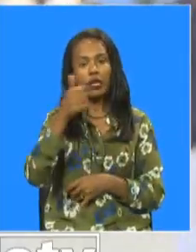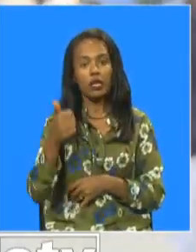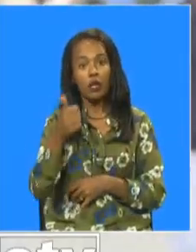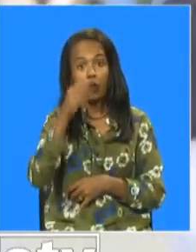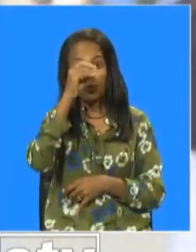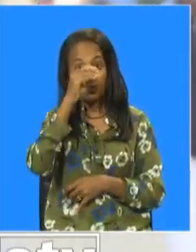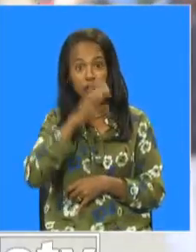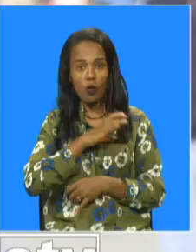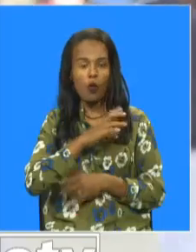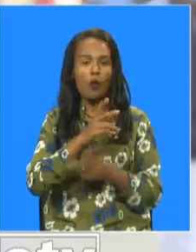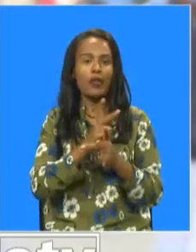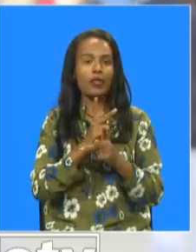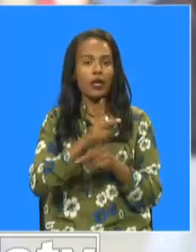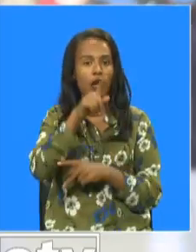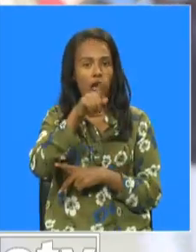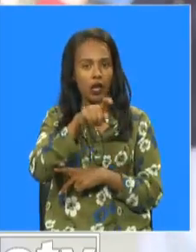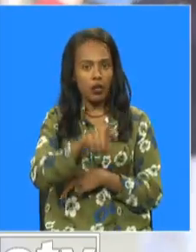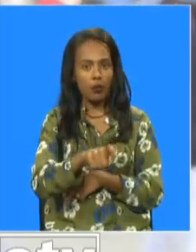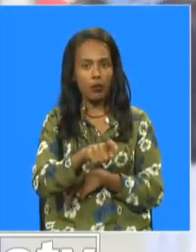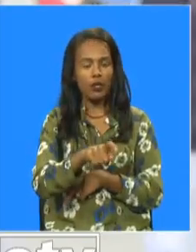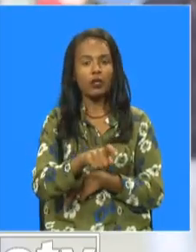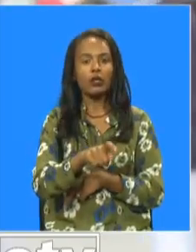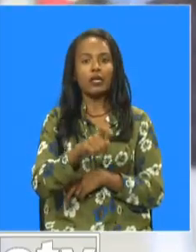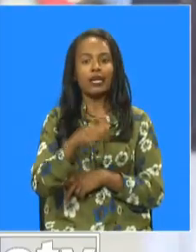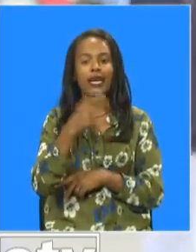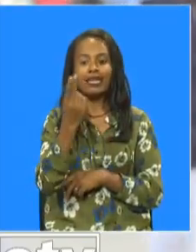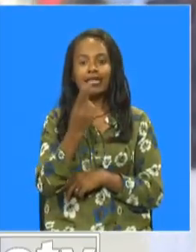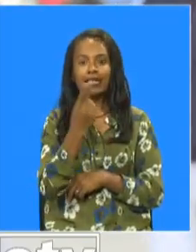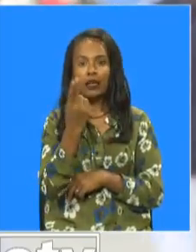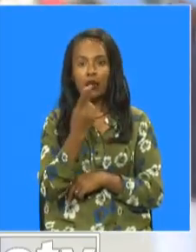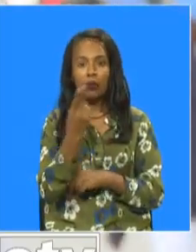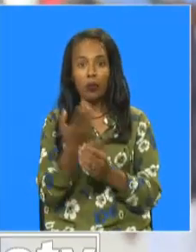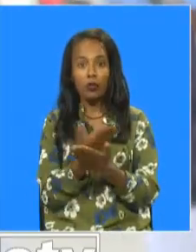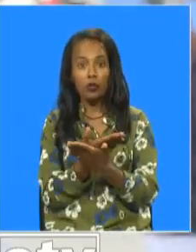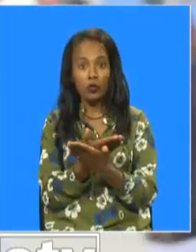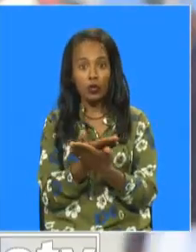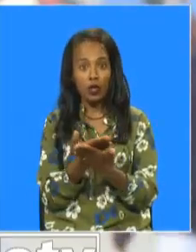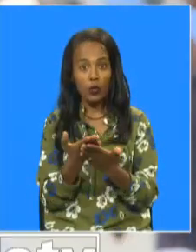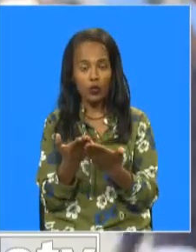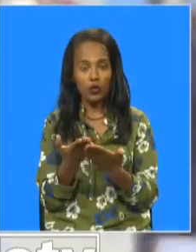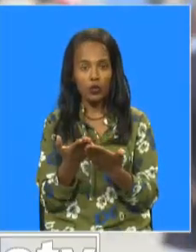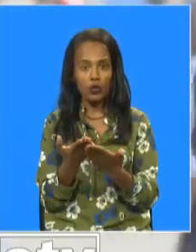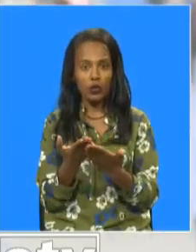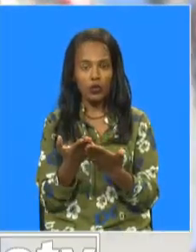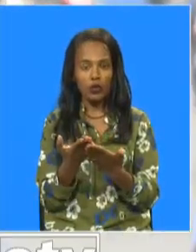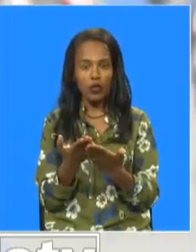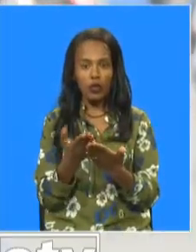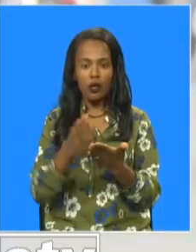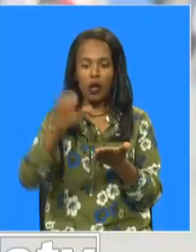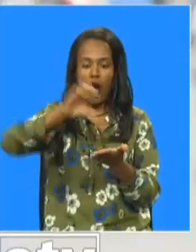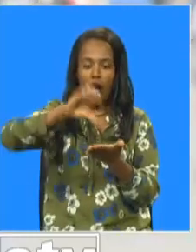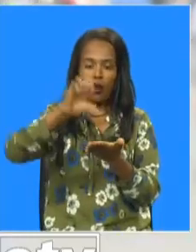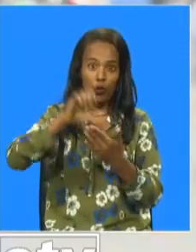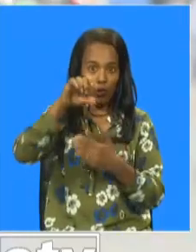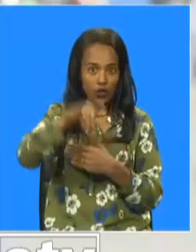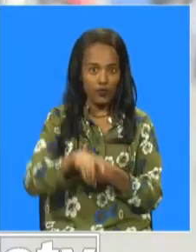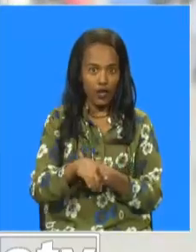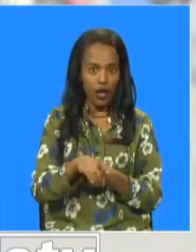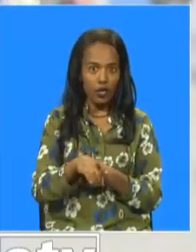ወገን መጠንቀቅ አለብን። ከተጠቀምንባቸው ነገሮች ደግሞ ያው አልኮሎች